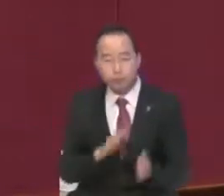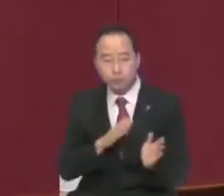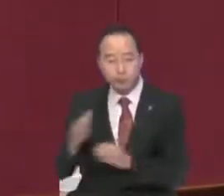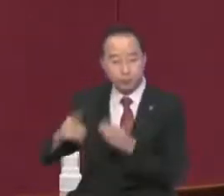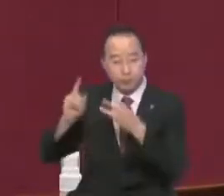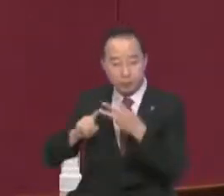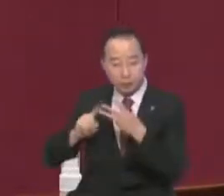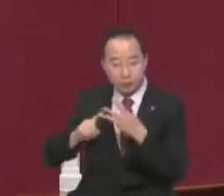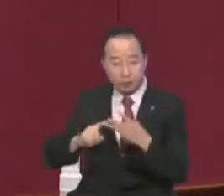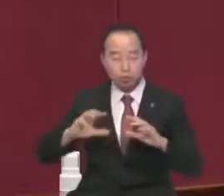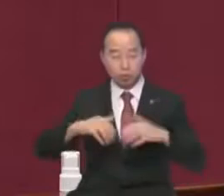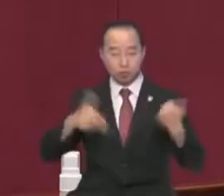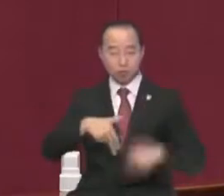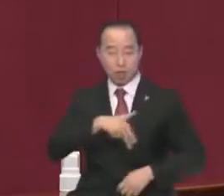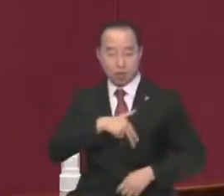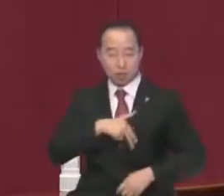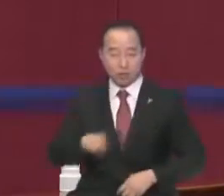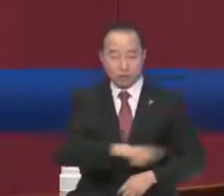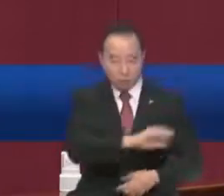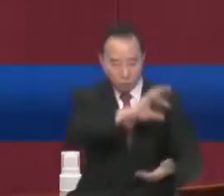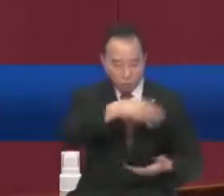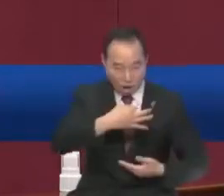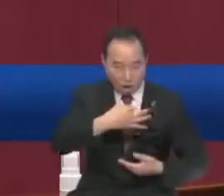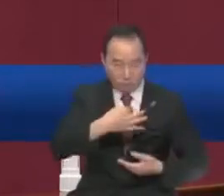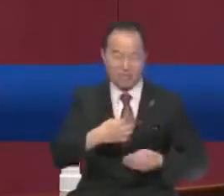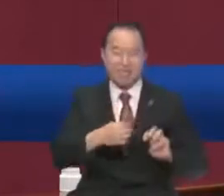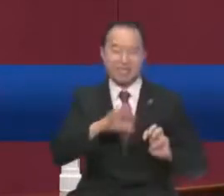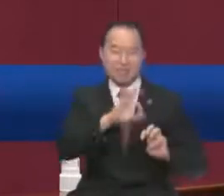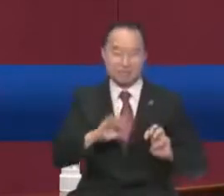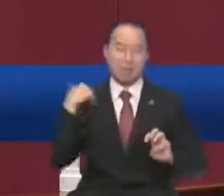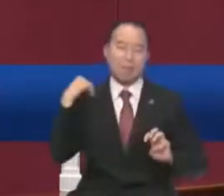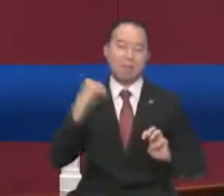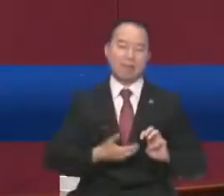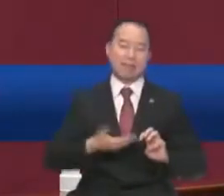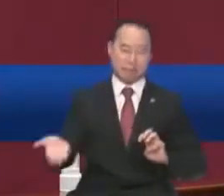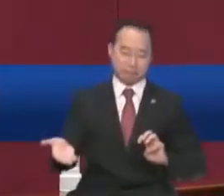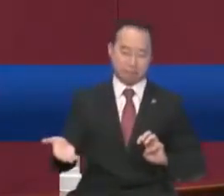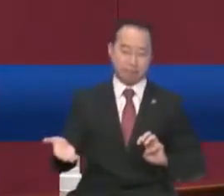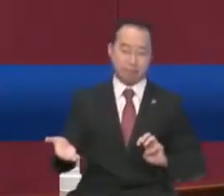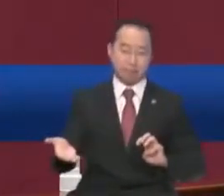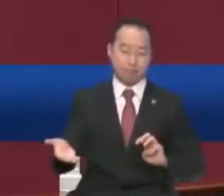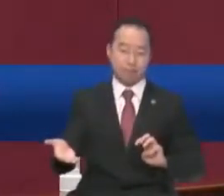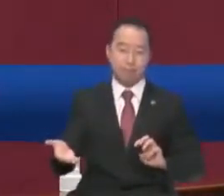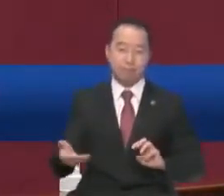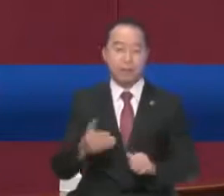국회의원 30% 세비삭감으로 고통분담을 정치권이 선도합시다.